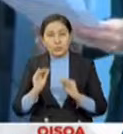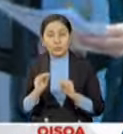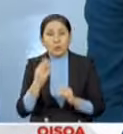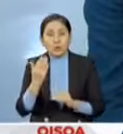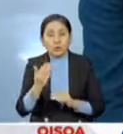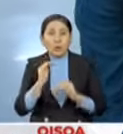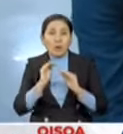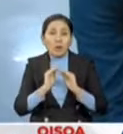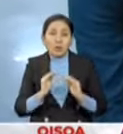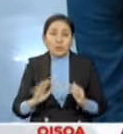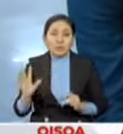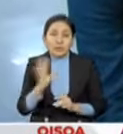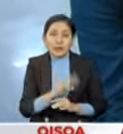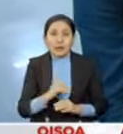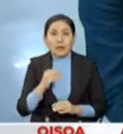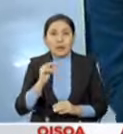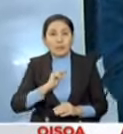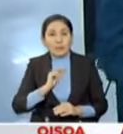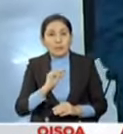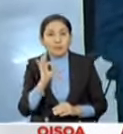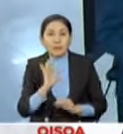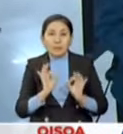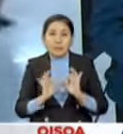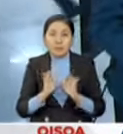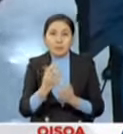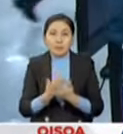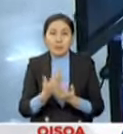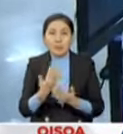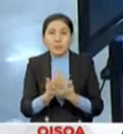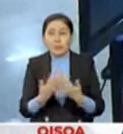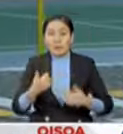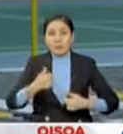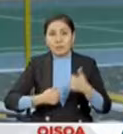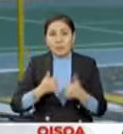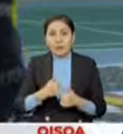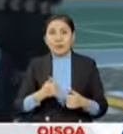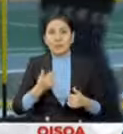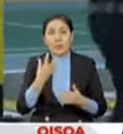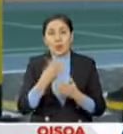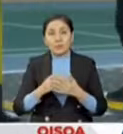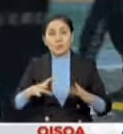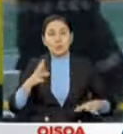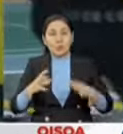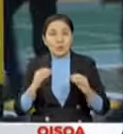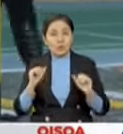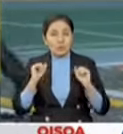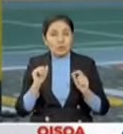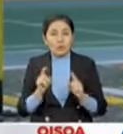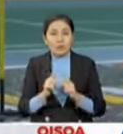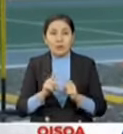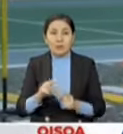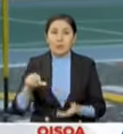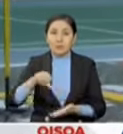yerda o'quvchilarga xizmatlar faoliyati haqida barcha ma'lumotlar berib borildi. Turli xil viktorinalar, jismoniy mashqlar tanlovi, ko'rgazmali